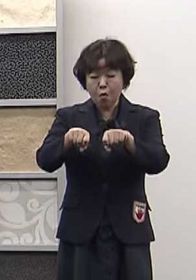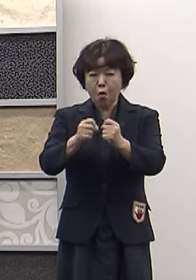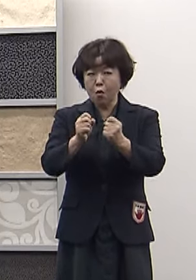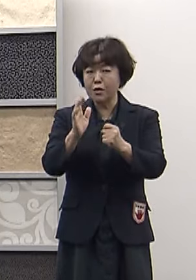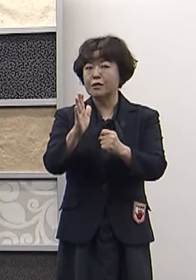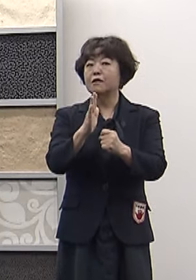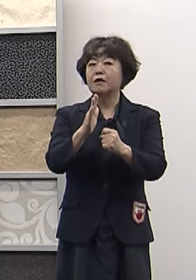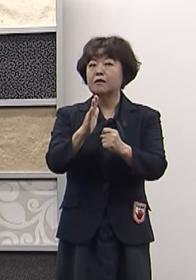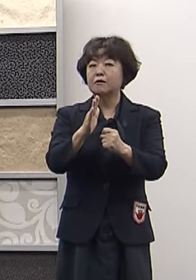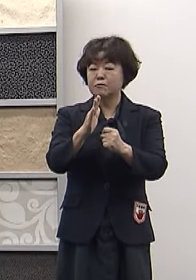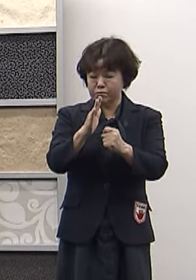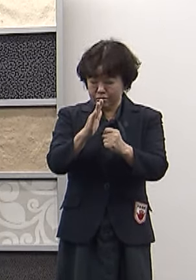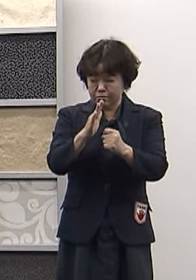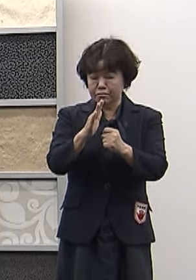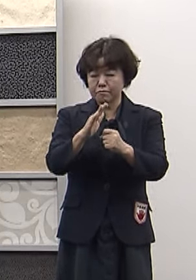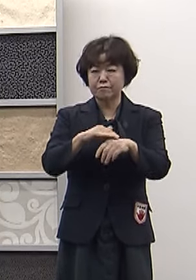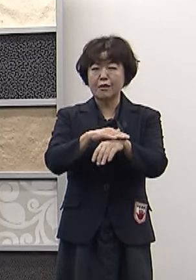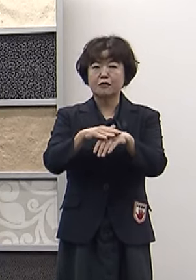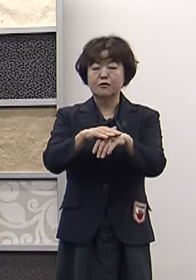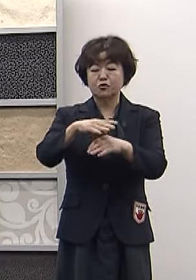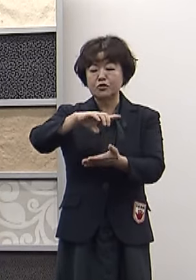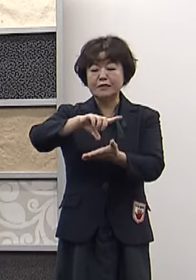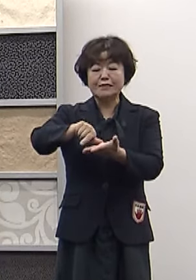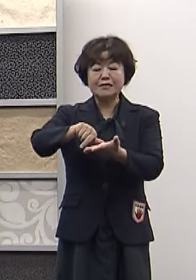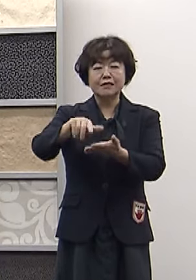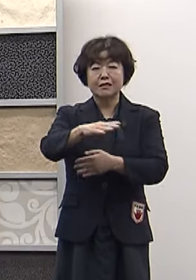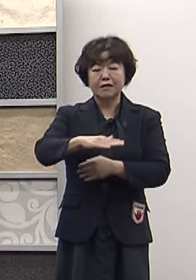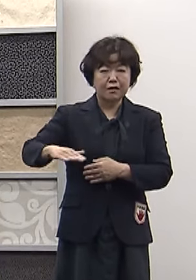前提ですし、また地元からのその、